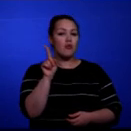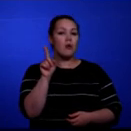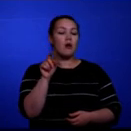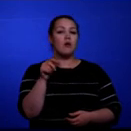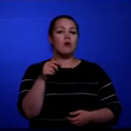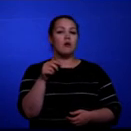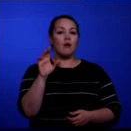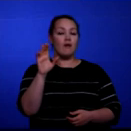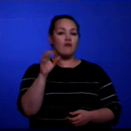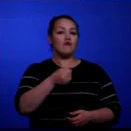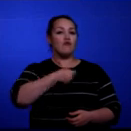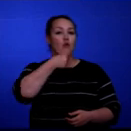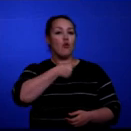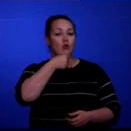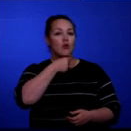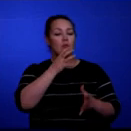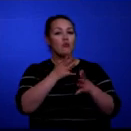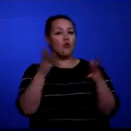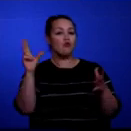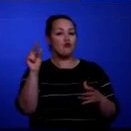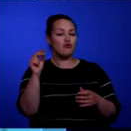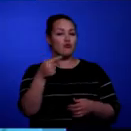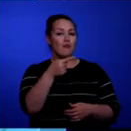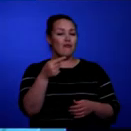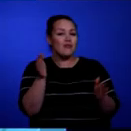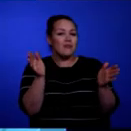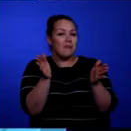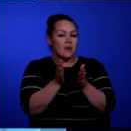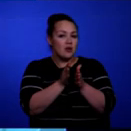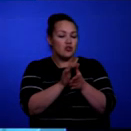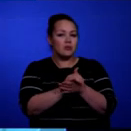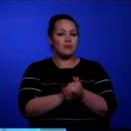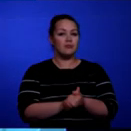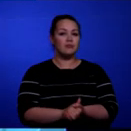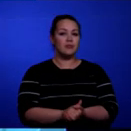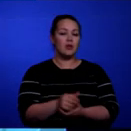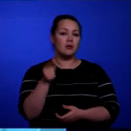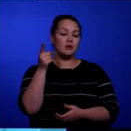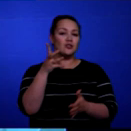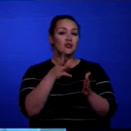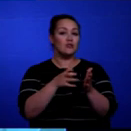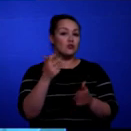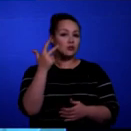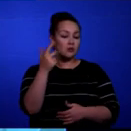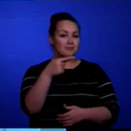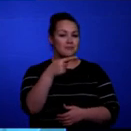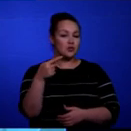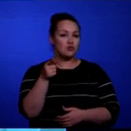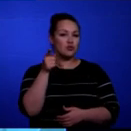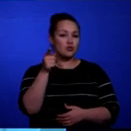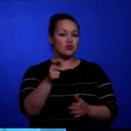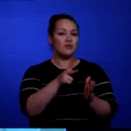нужно из большего числа вычесть меньше пожалуйста 1903 минус